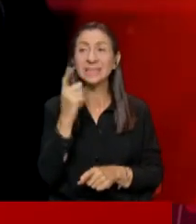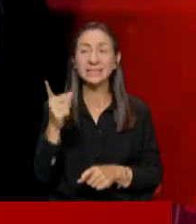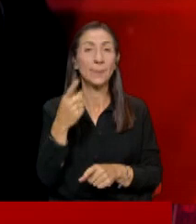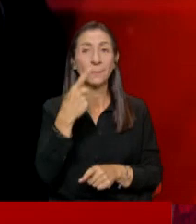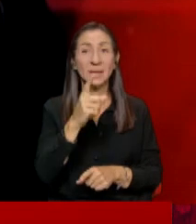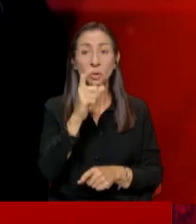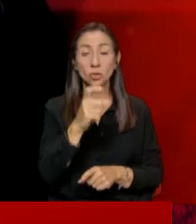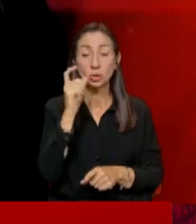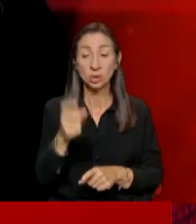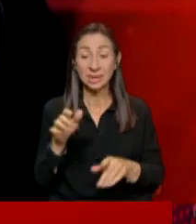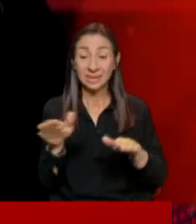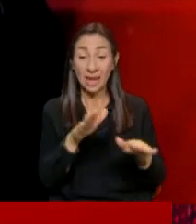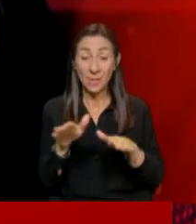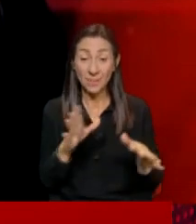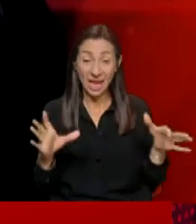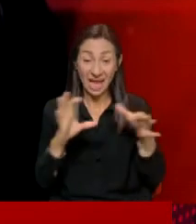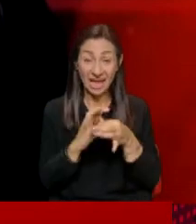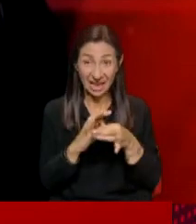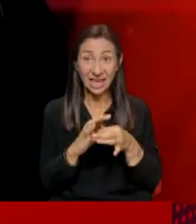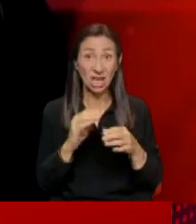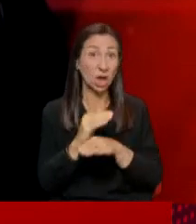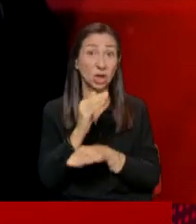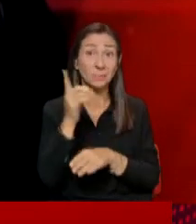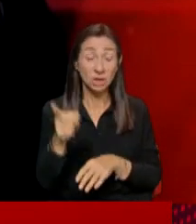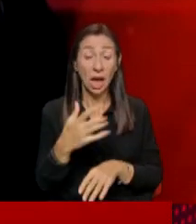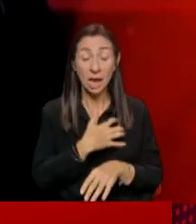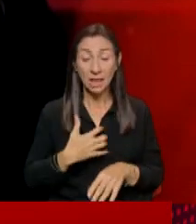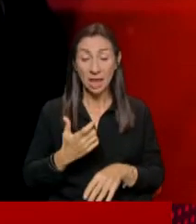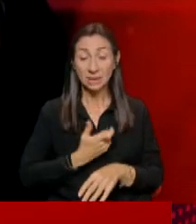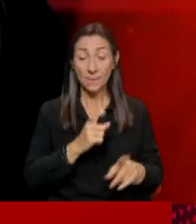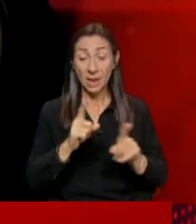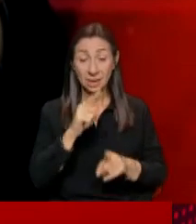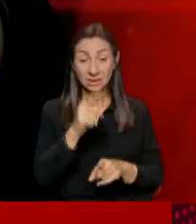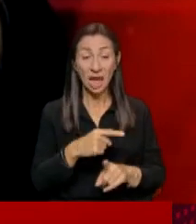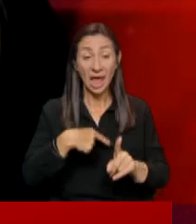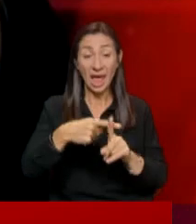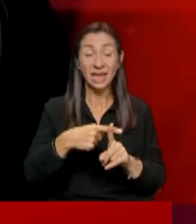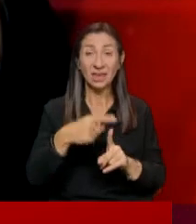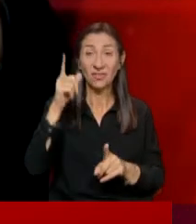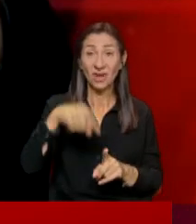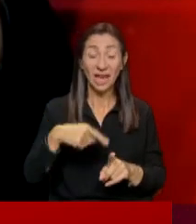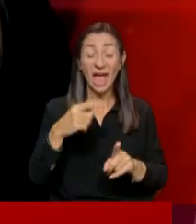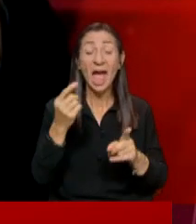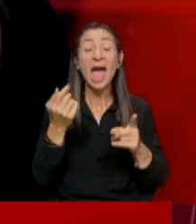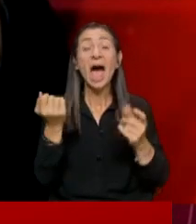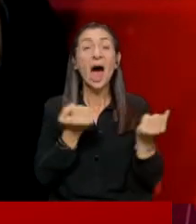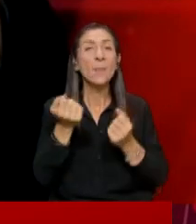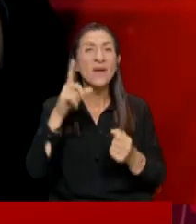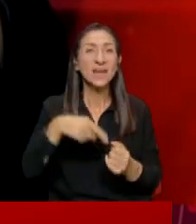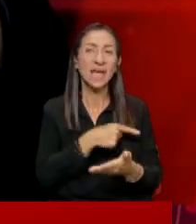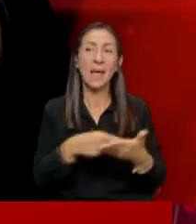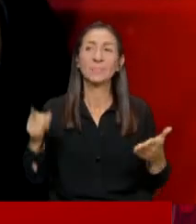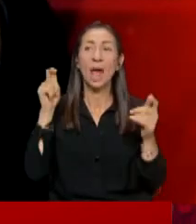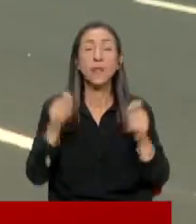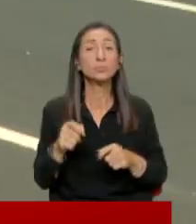da 1999 depremine ilişkin de yaşanmıştı. Anayasa Mahkemesi ek vergiyi, ek motorlu taşıtlar vergisini